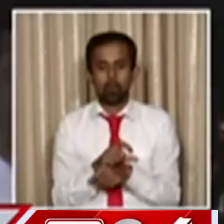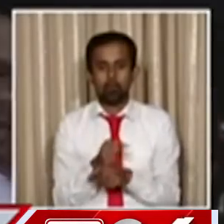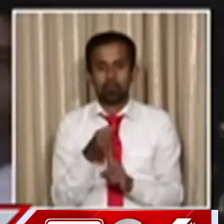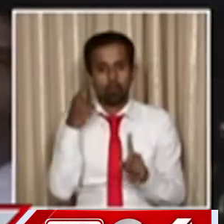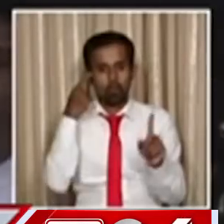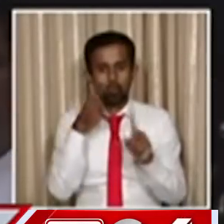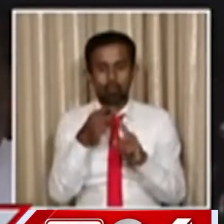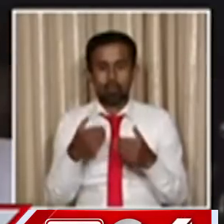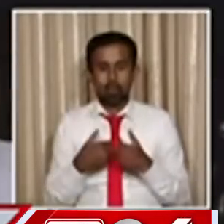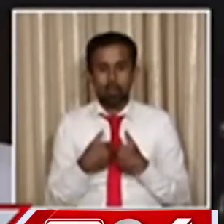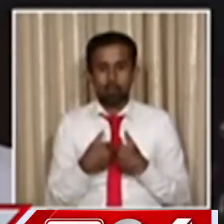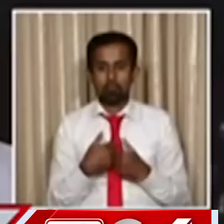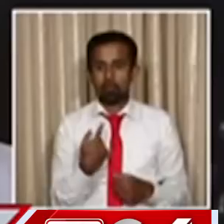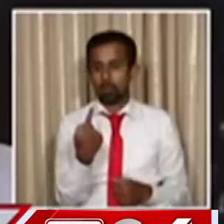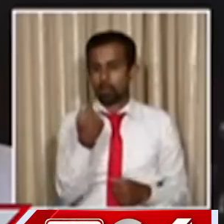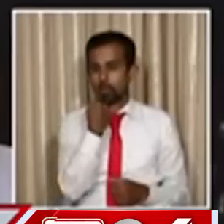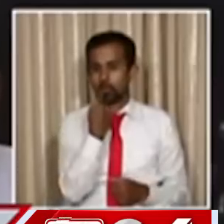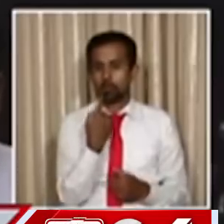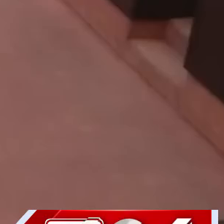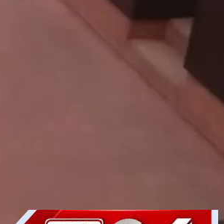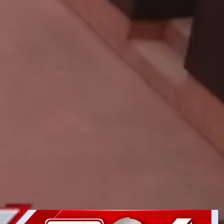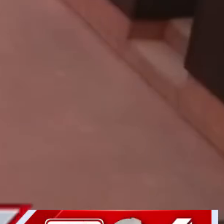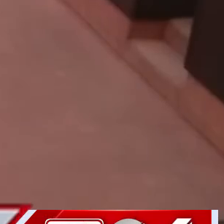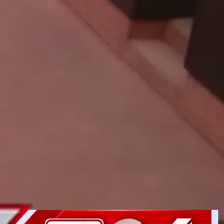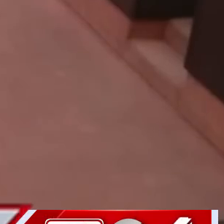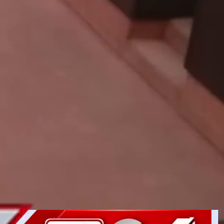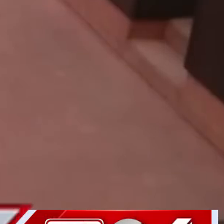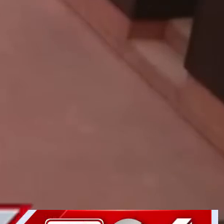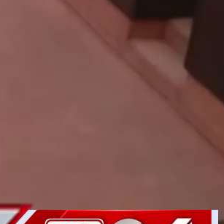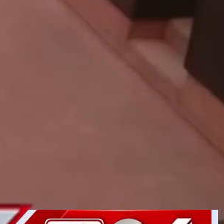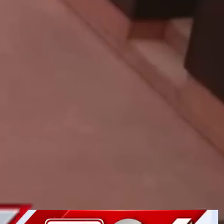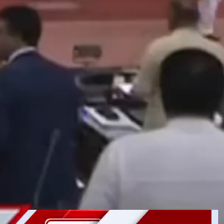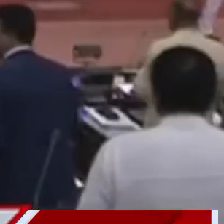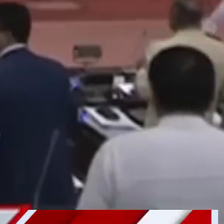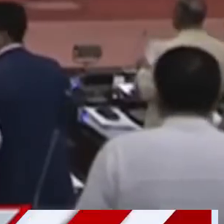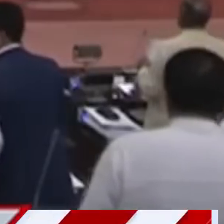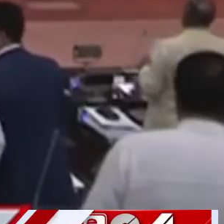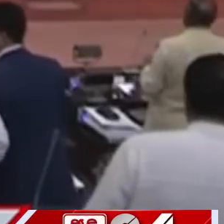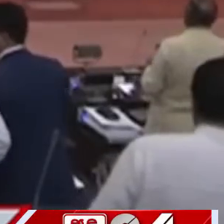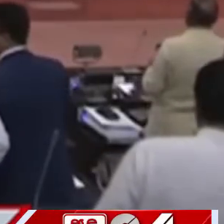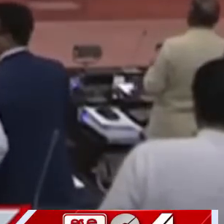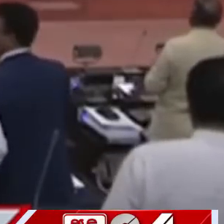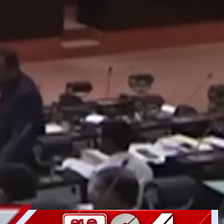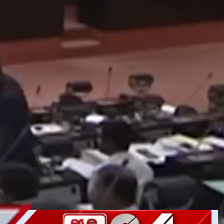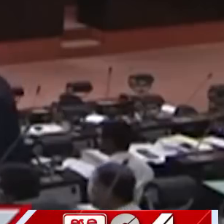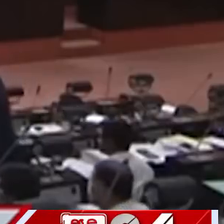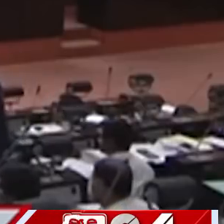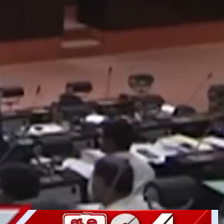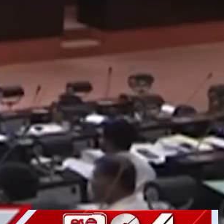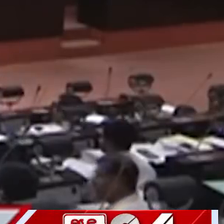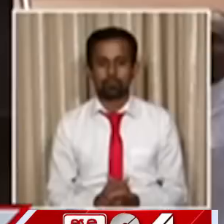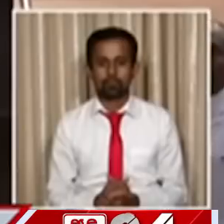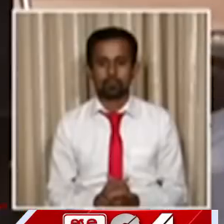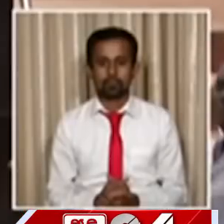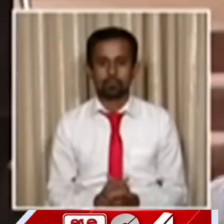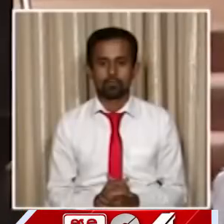එක ගැන අපි ඩැඟිල්ල දික් කරන්න ඔබතුමාලට අයිතියක් නැහැ. විවාදයේ අවසානයේ කතානායක මහින්ද යාපා බෙවර්ධන මහතා විසින් ඊට අදාළ ඡන්ද